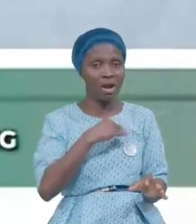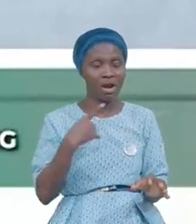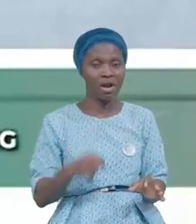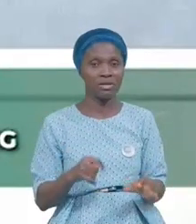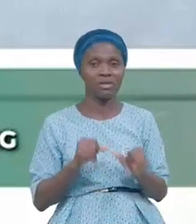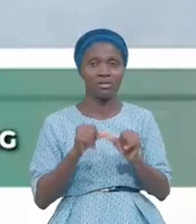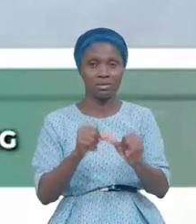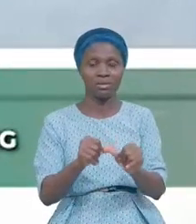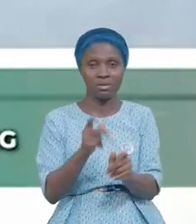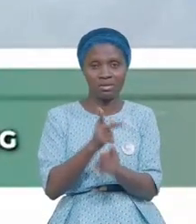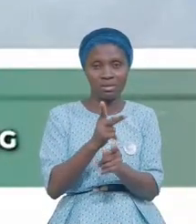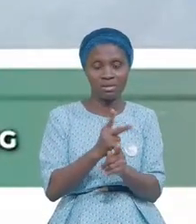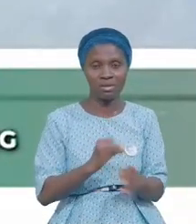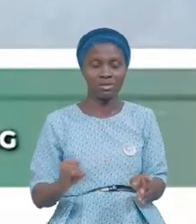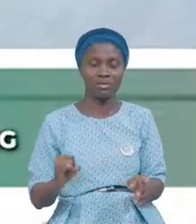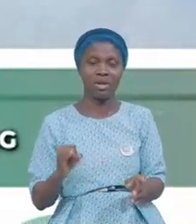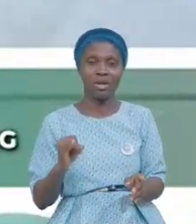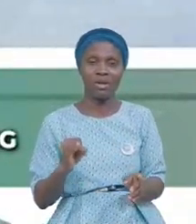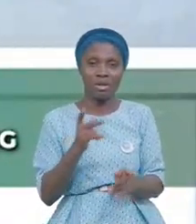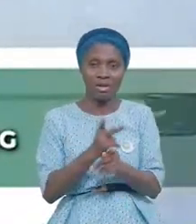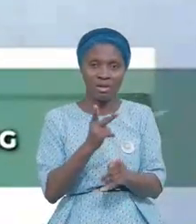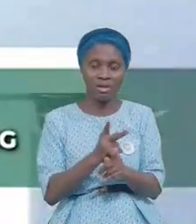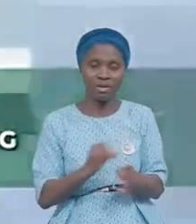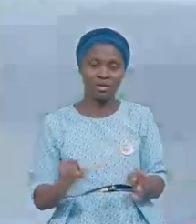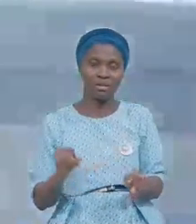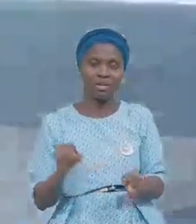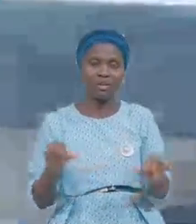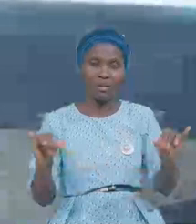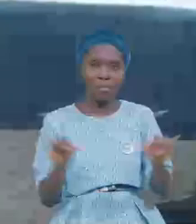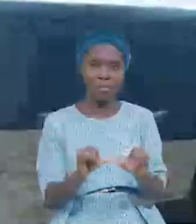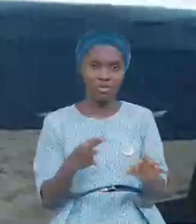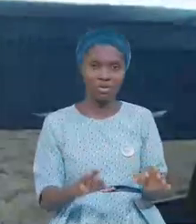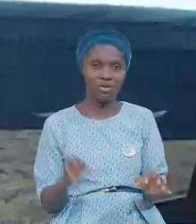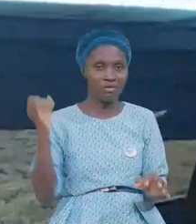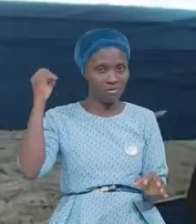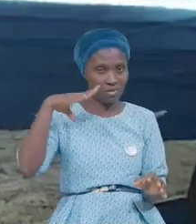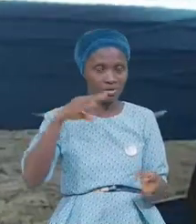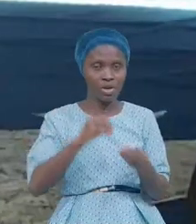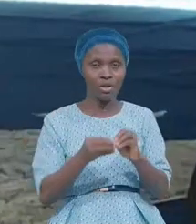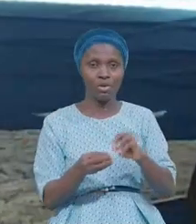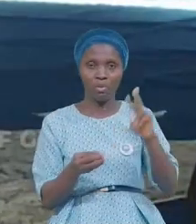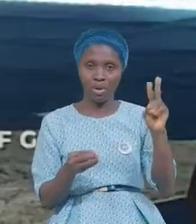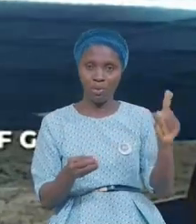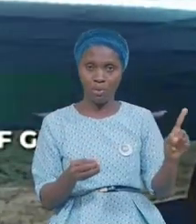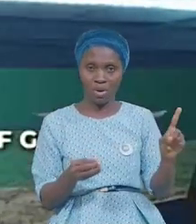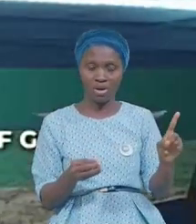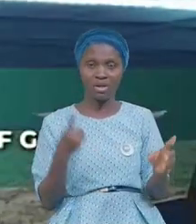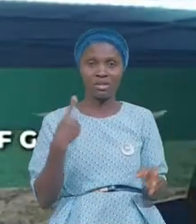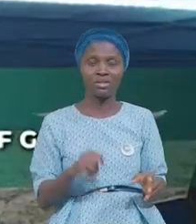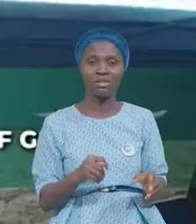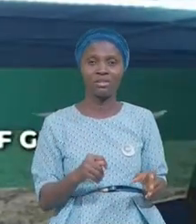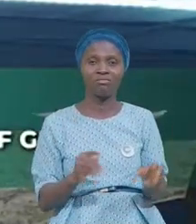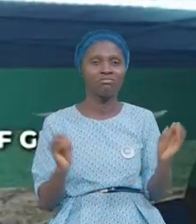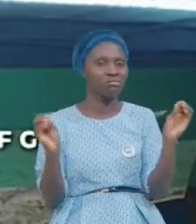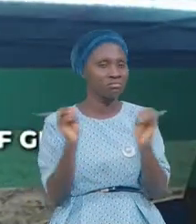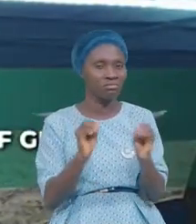Et la mesure de grâce durable. Voyons le premier élément dans le deuxième point. Le pourvoyeur impartial